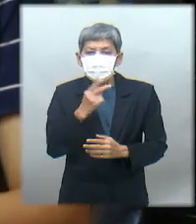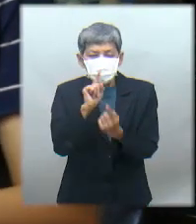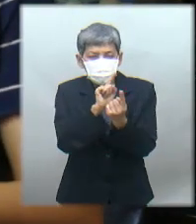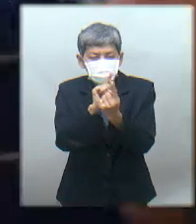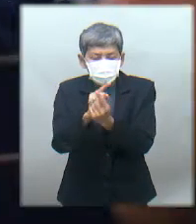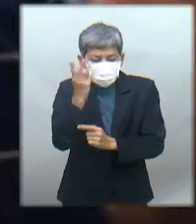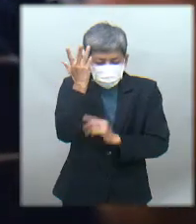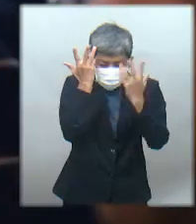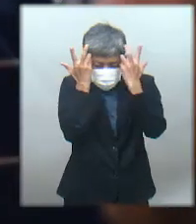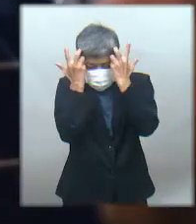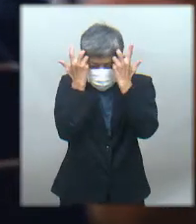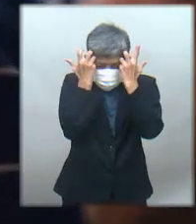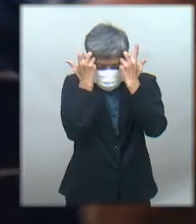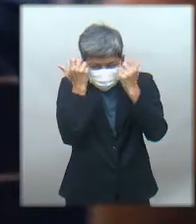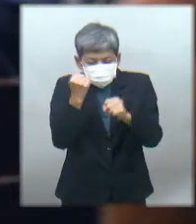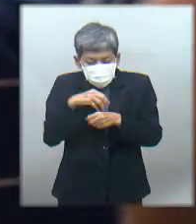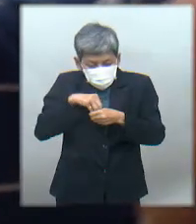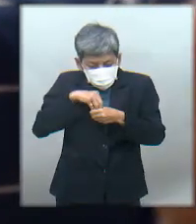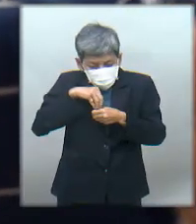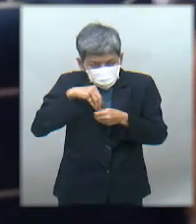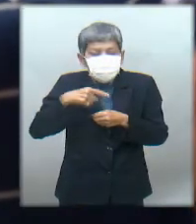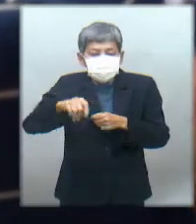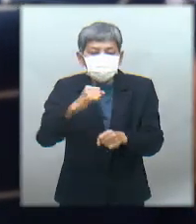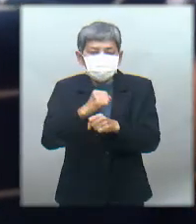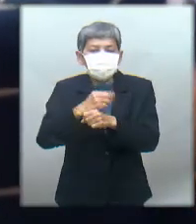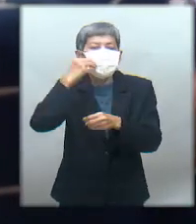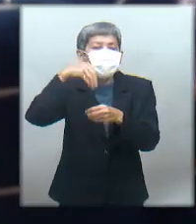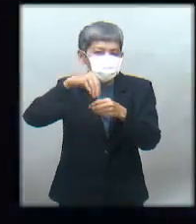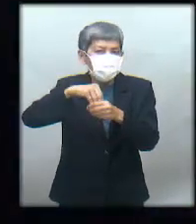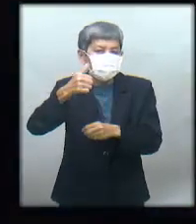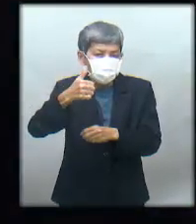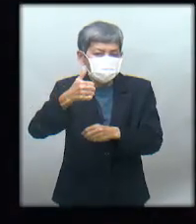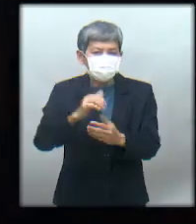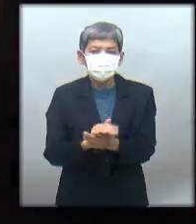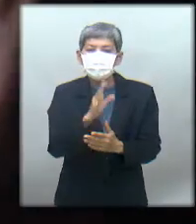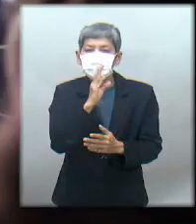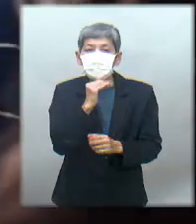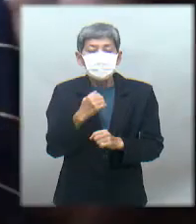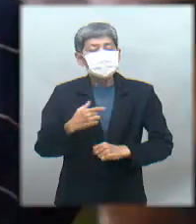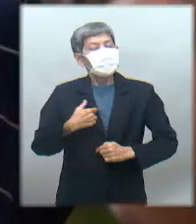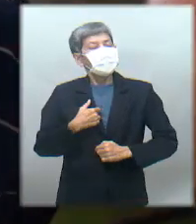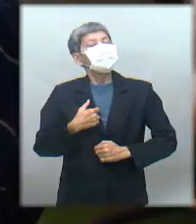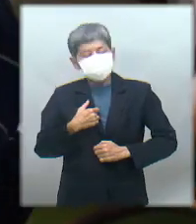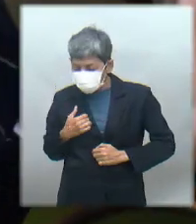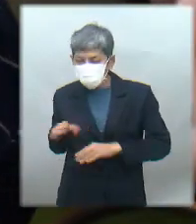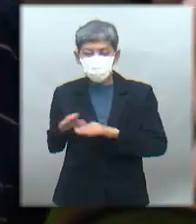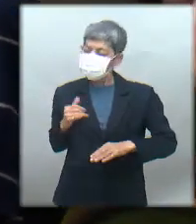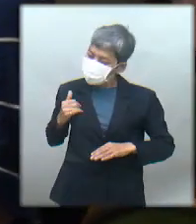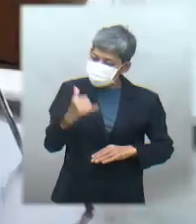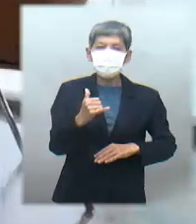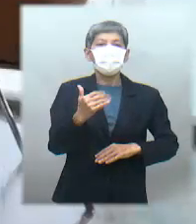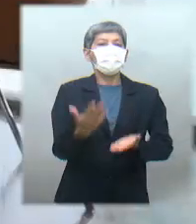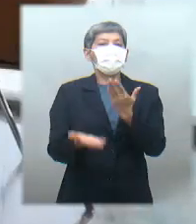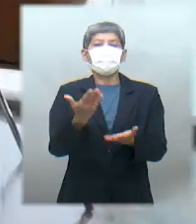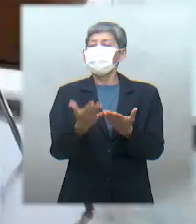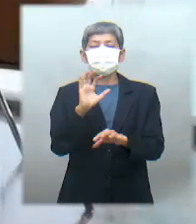เยๆ ทำใหเขาเครียดเราก็เลยบอกวโอเคเงเจ สามารถที่จะอยู่บ้านได้นะและวัไหนทเขาสะดวกใจจะมาเขากคอยมาใน